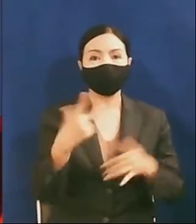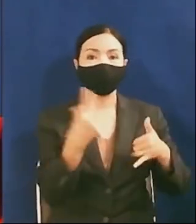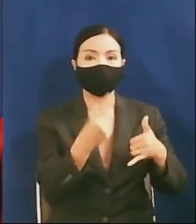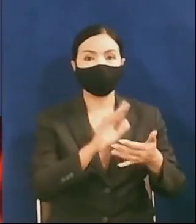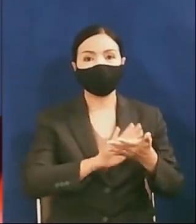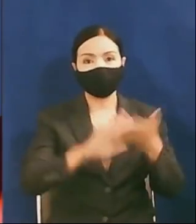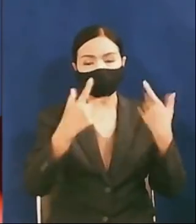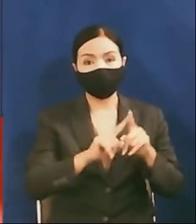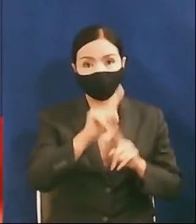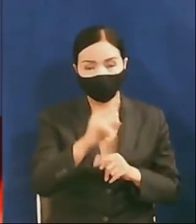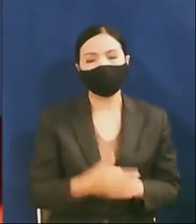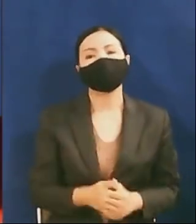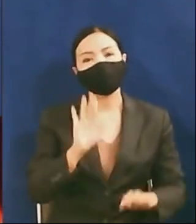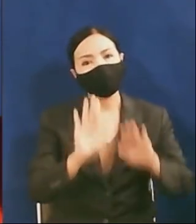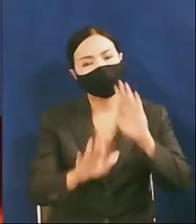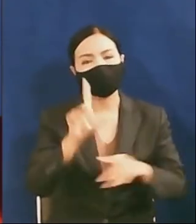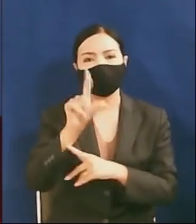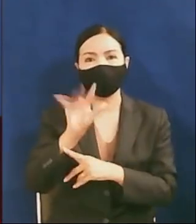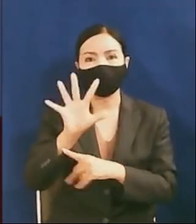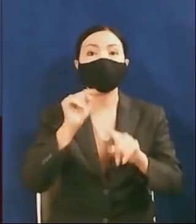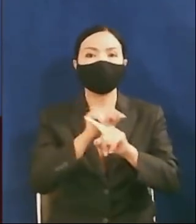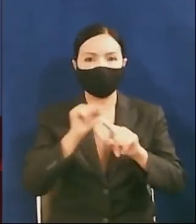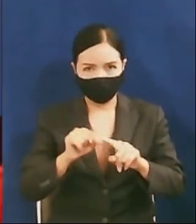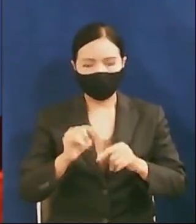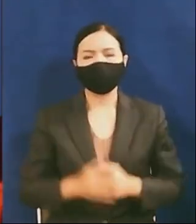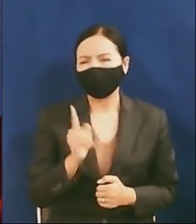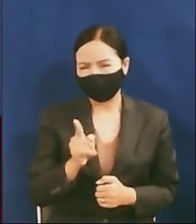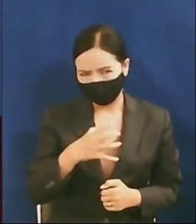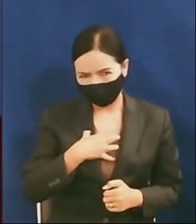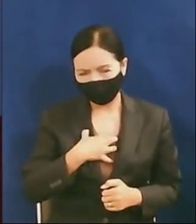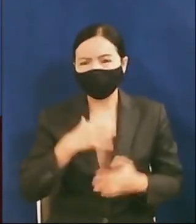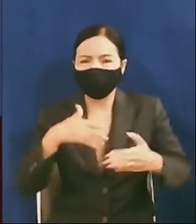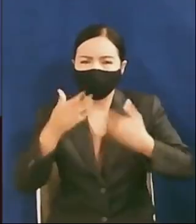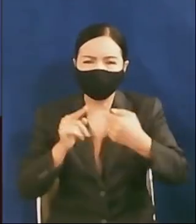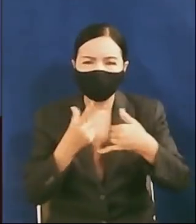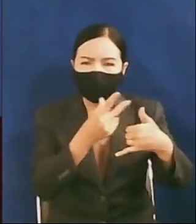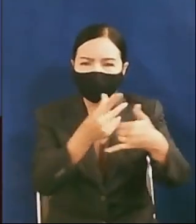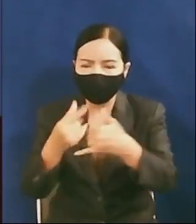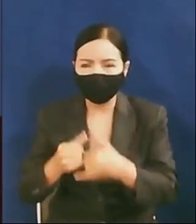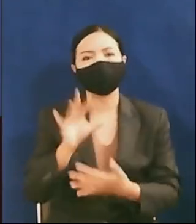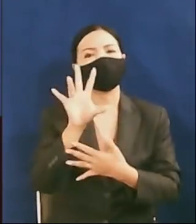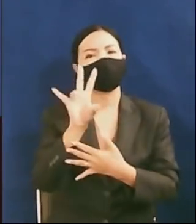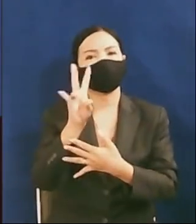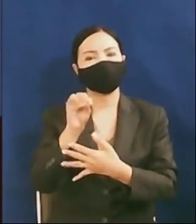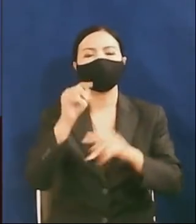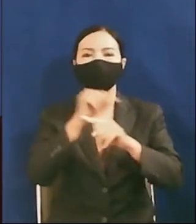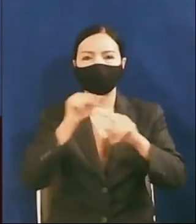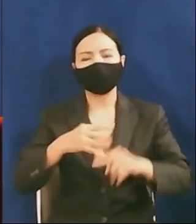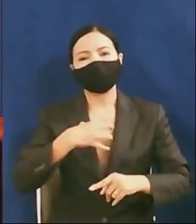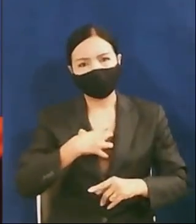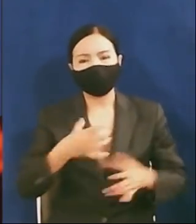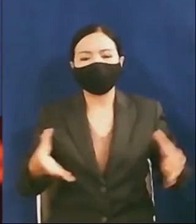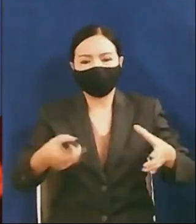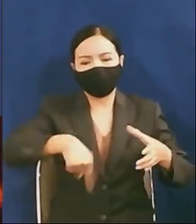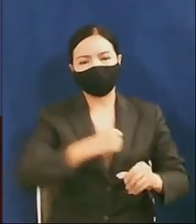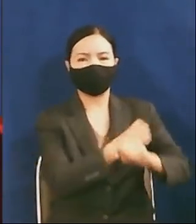แล้วเนี่ย 25% นะครับเราก็อยากได้จุดนี้ไปให้ถึง 70% นะครับเพื่อที่จะให้เกิดภูมิคุ้มกัน